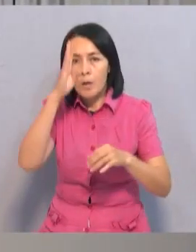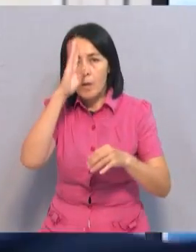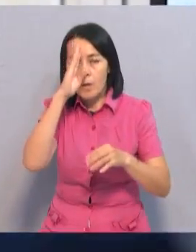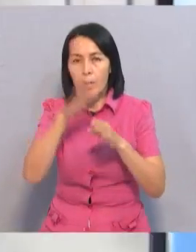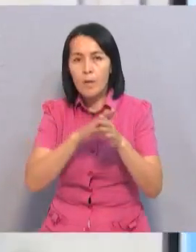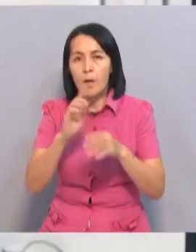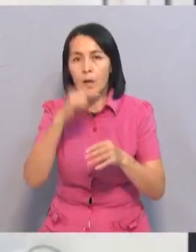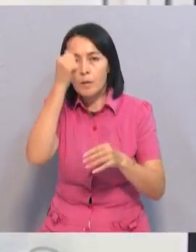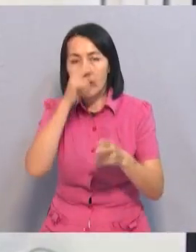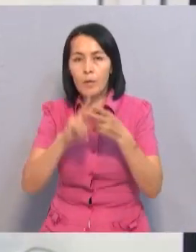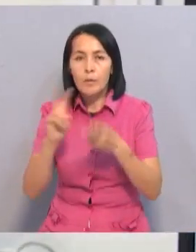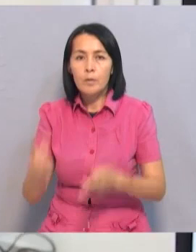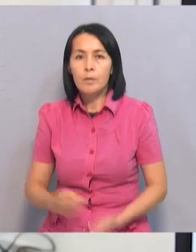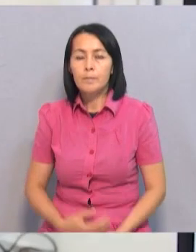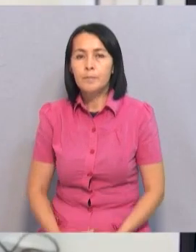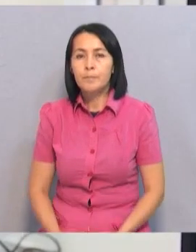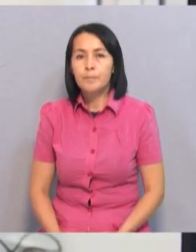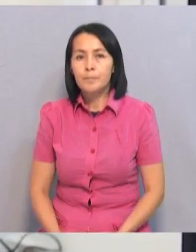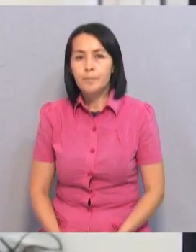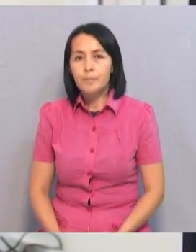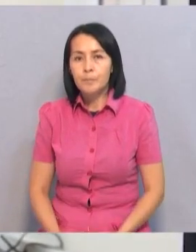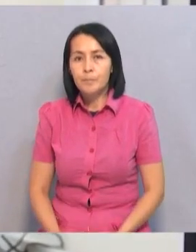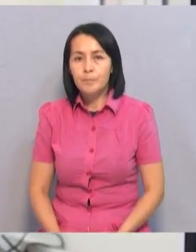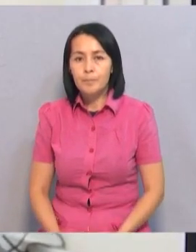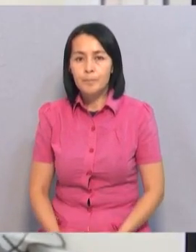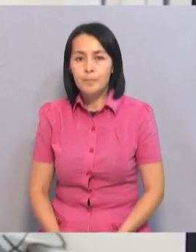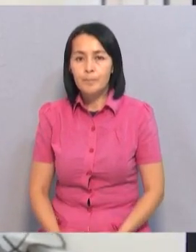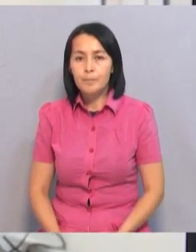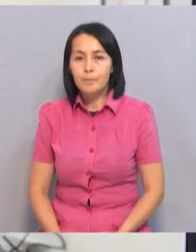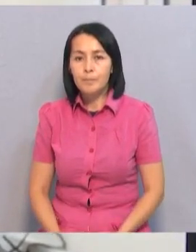проведет 1 год в колонии. Ернур Бубеев, Диана Абелязиз, Новости.